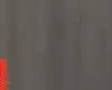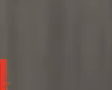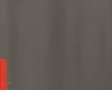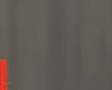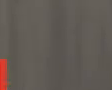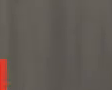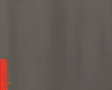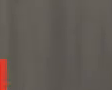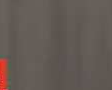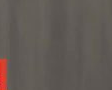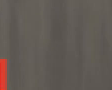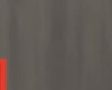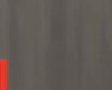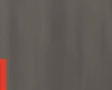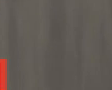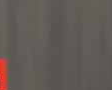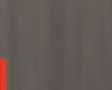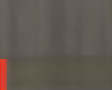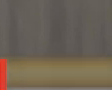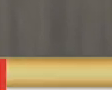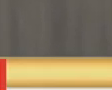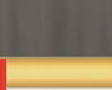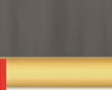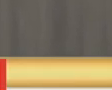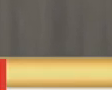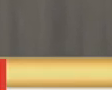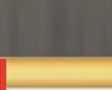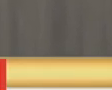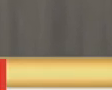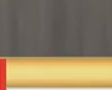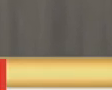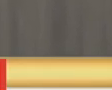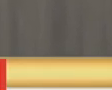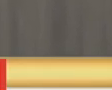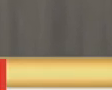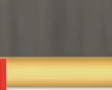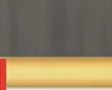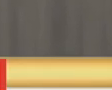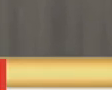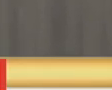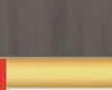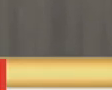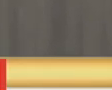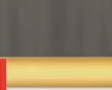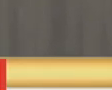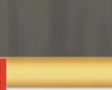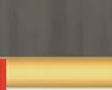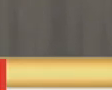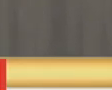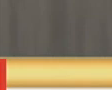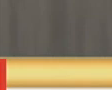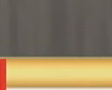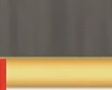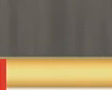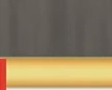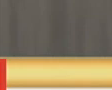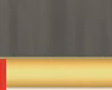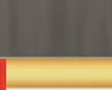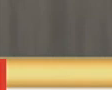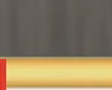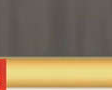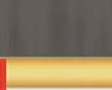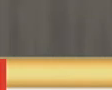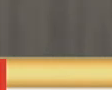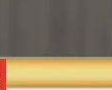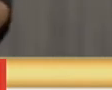านต้องเรียนท่านประธานครับในส่วนของท่านนายกรัฐมนตรีเนี่ยยังมีผู้อภิปรายอีกเป็น10ท่านครับก็จะพยายามบริห